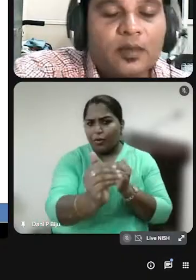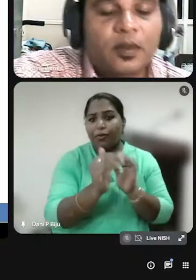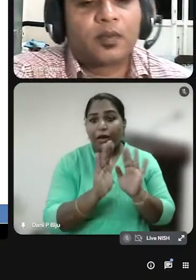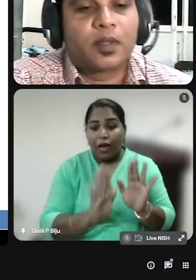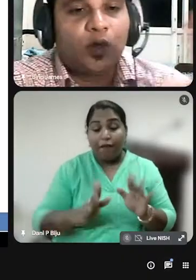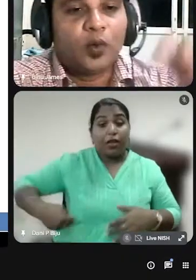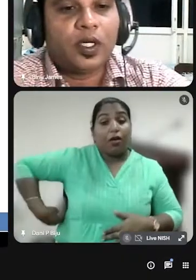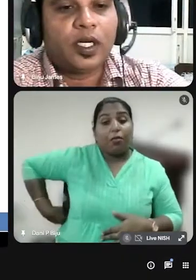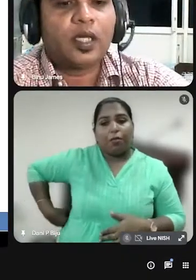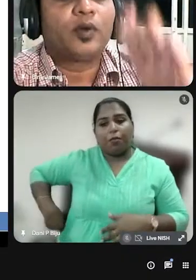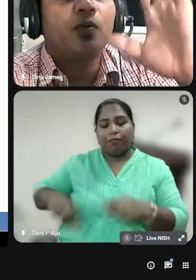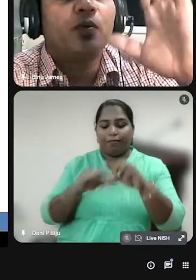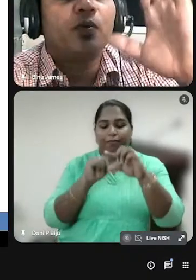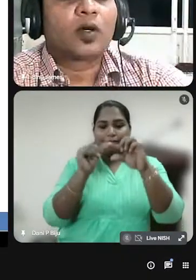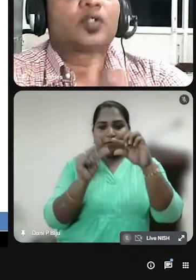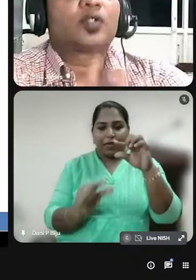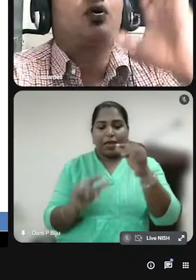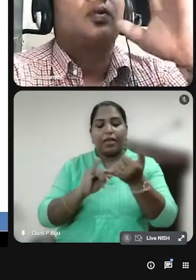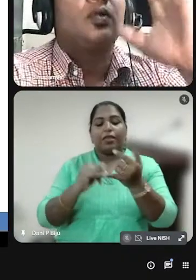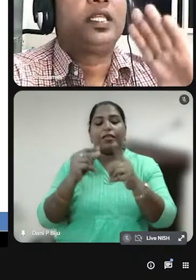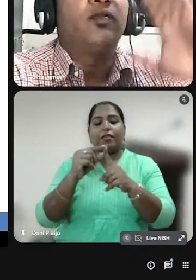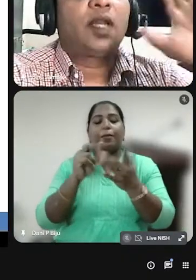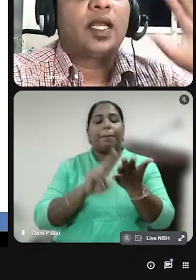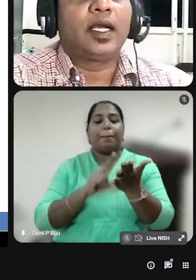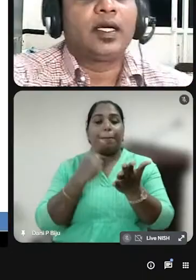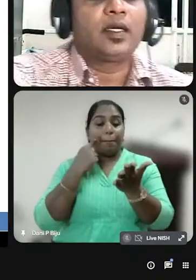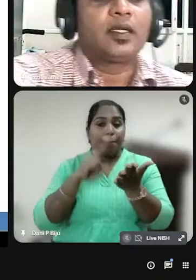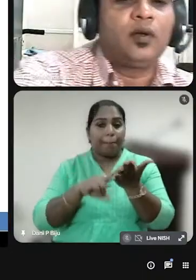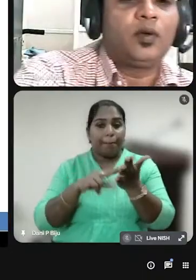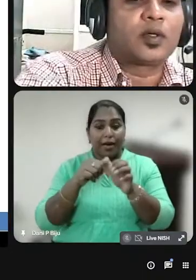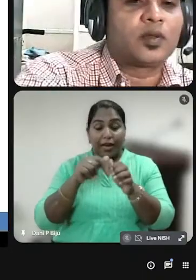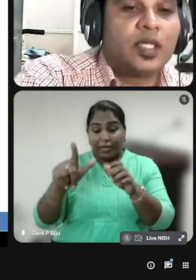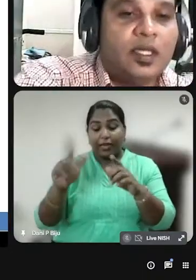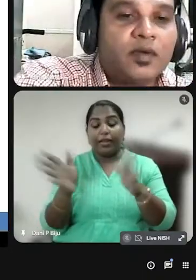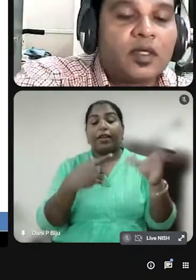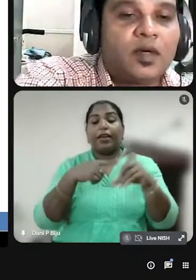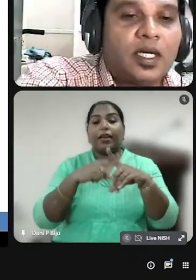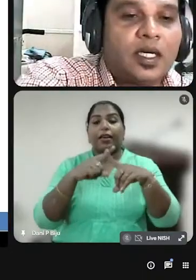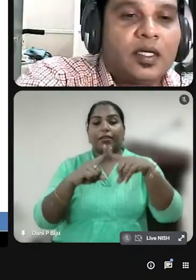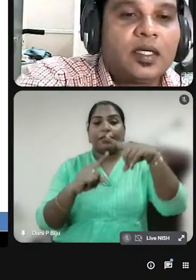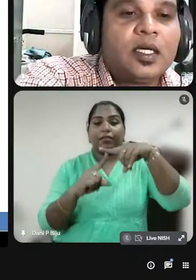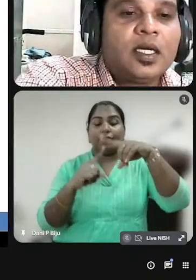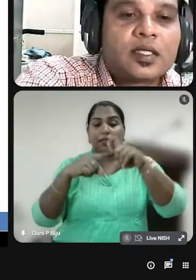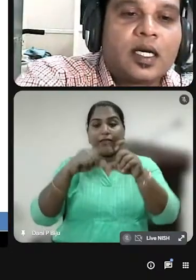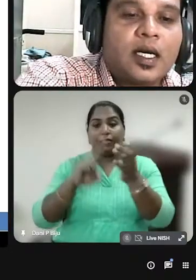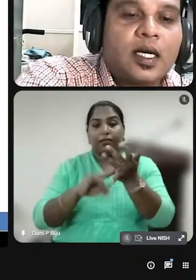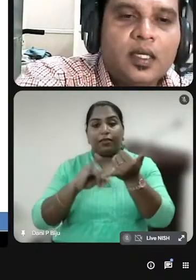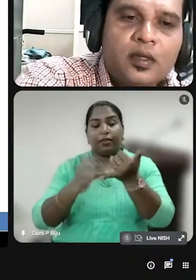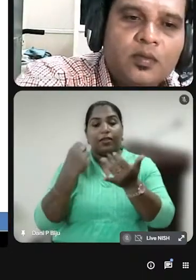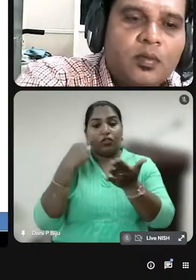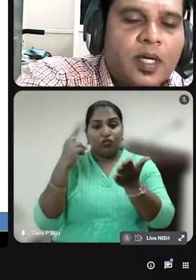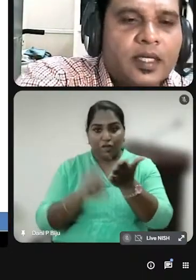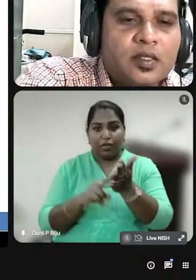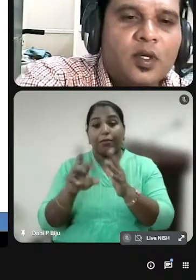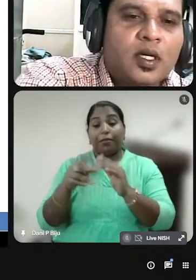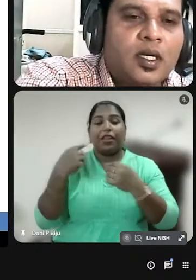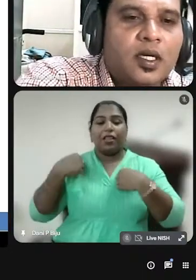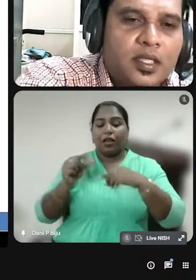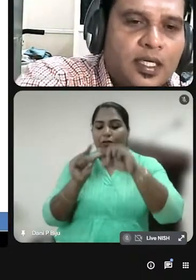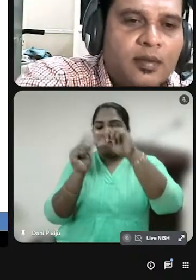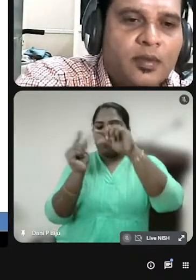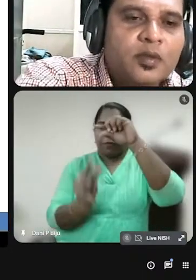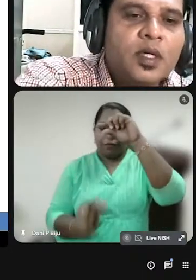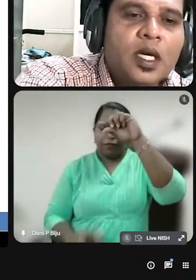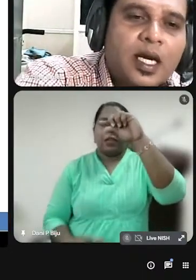എക്സ്റ്റൻഷൻ എന്ന് പറയും. നടുവിന്റെ ഒരു കുറച്ചും കൂടെ ഒന്ന് നിവരാനായിട്ട്, നടുവ് കുറച്ചും കൂടെ നിവർന്നു വരാനായിട്ട് സഹായിക്കും. ഇതും മാക്സിമം